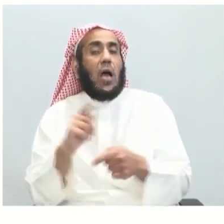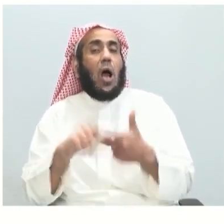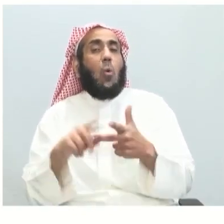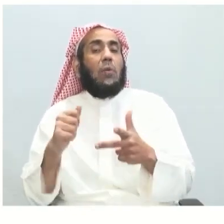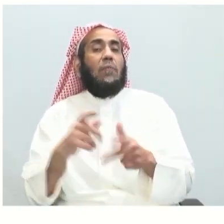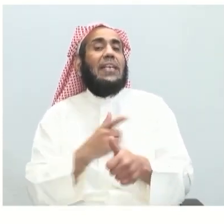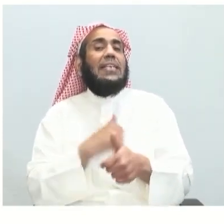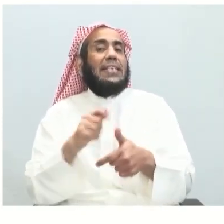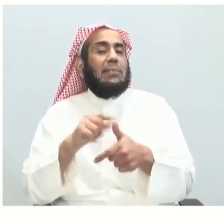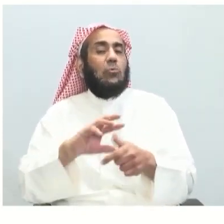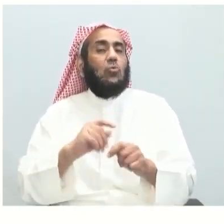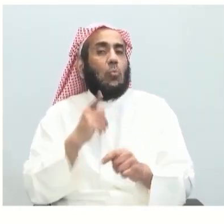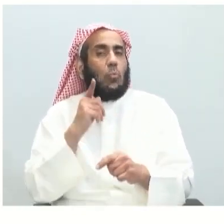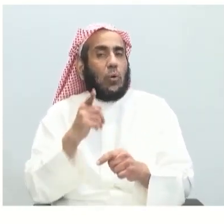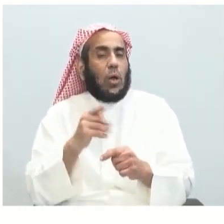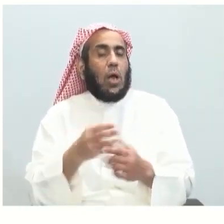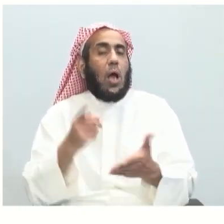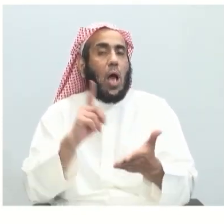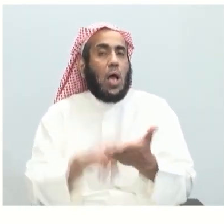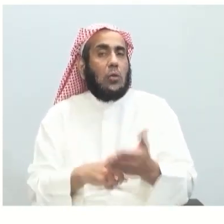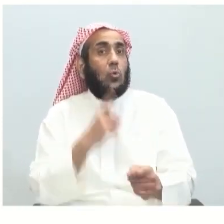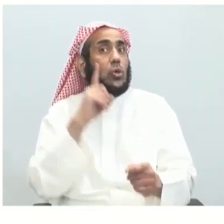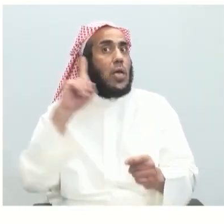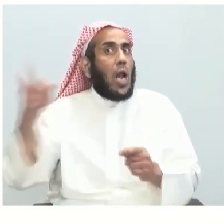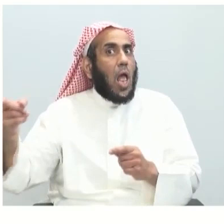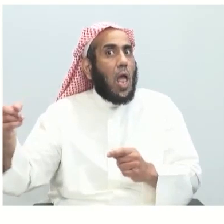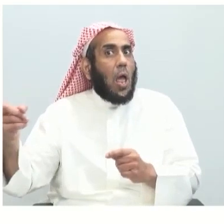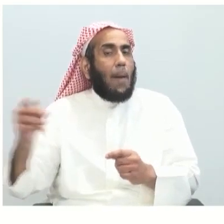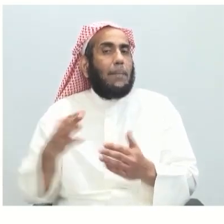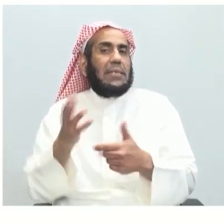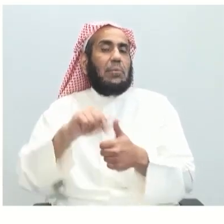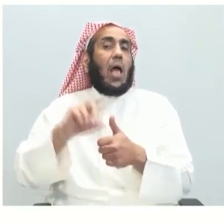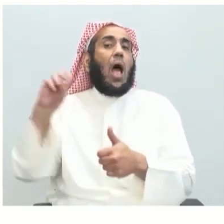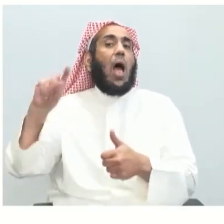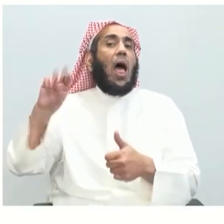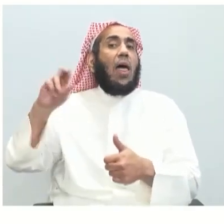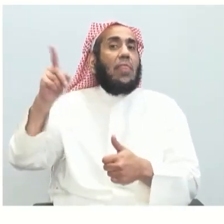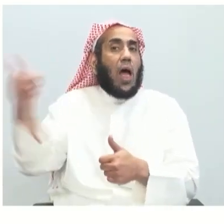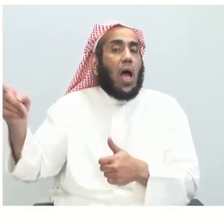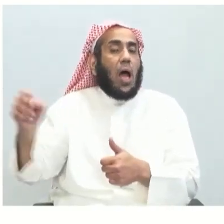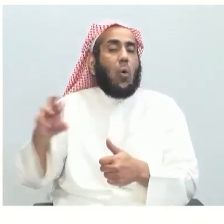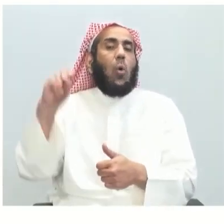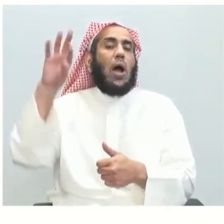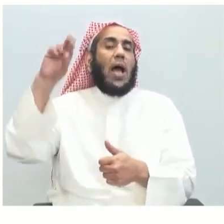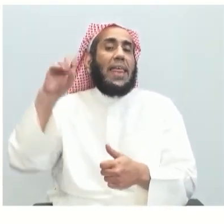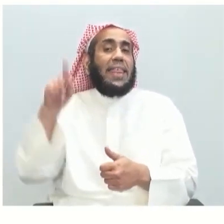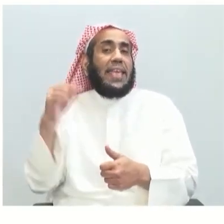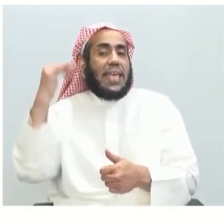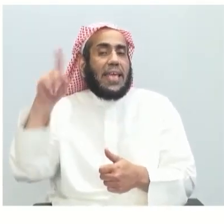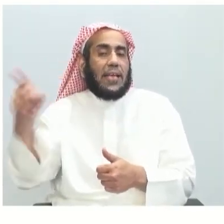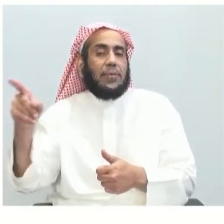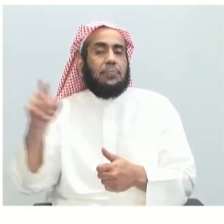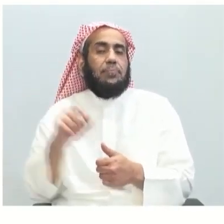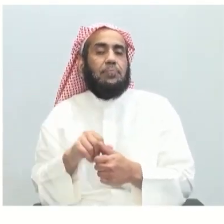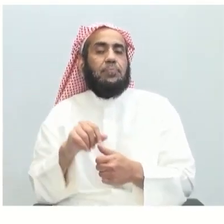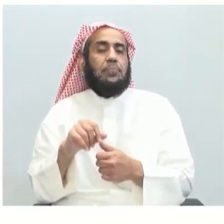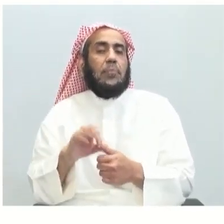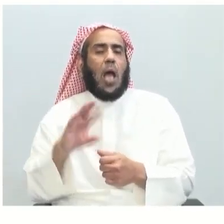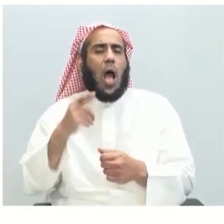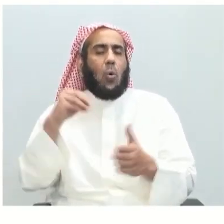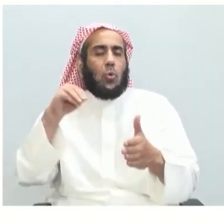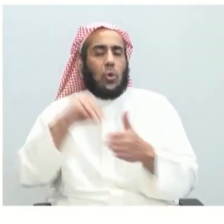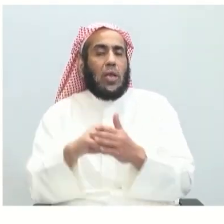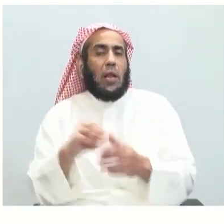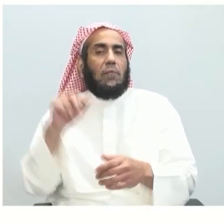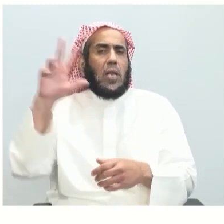فالاسم يمكنك ان تشير اليه اي تسبقه بكلمه هذا وهذه هذا وهذه او